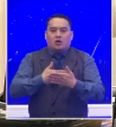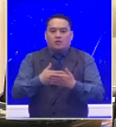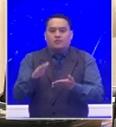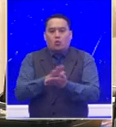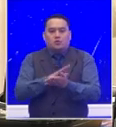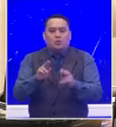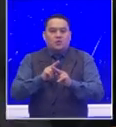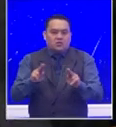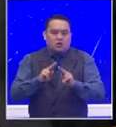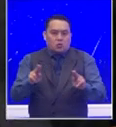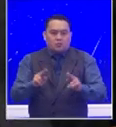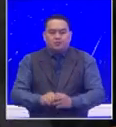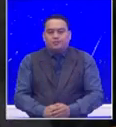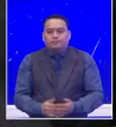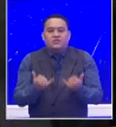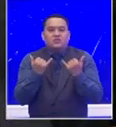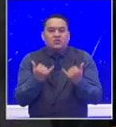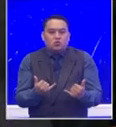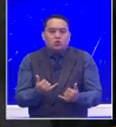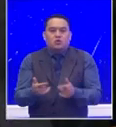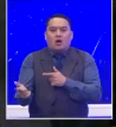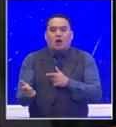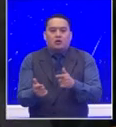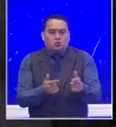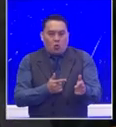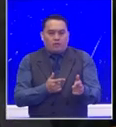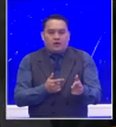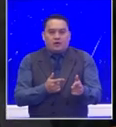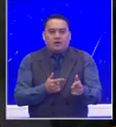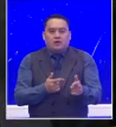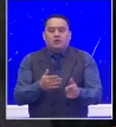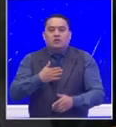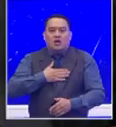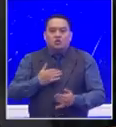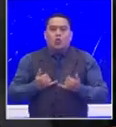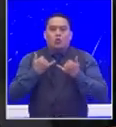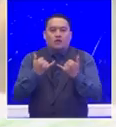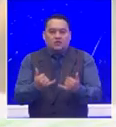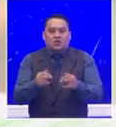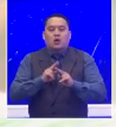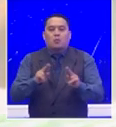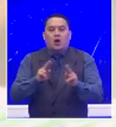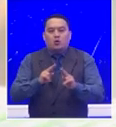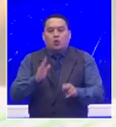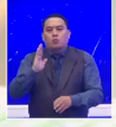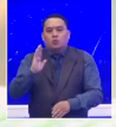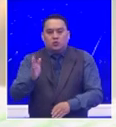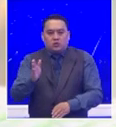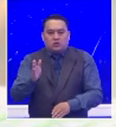числа педагогов. На сегодняшний день готовы волонтеры. Это из числа наших уважаемых педагогов, которые будут